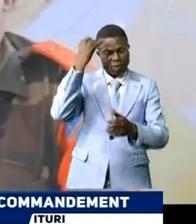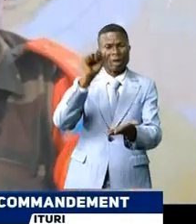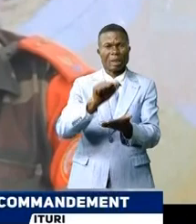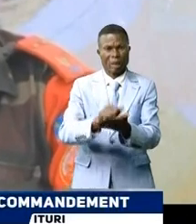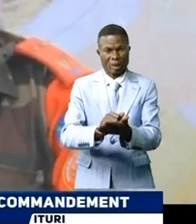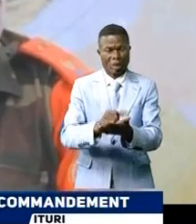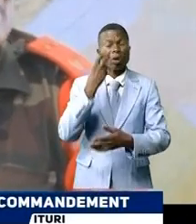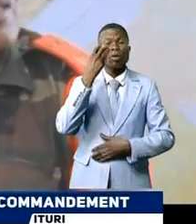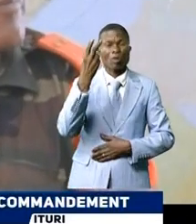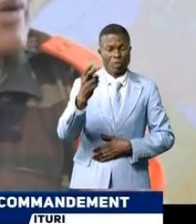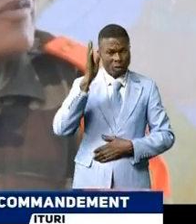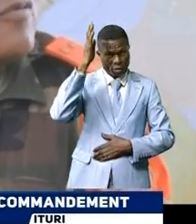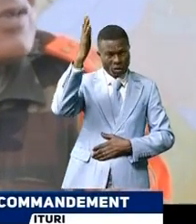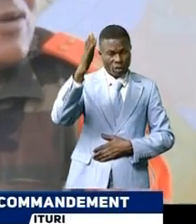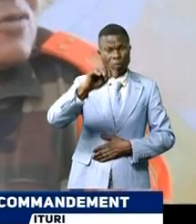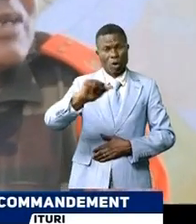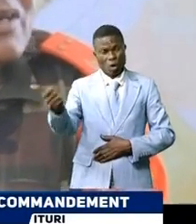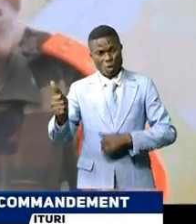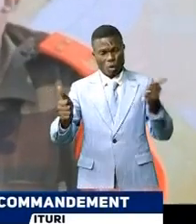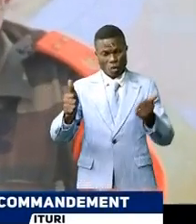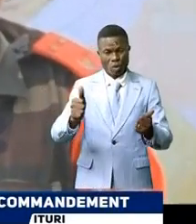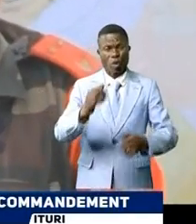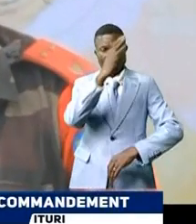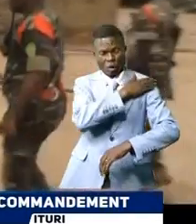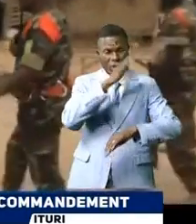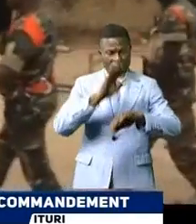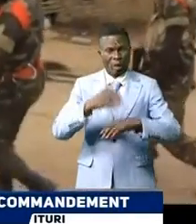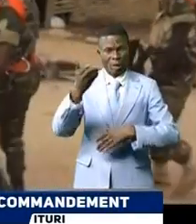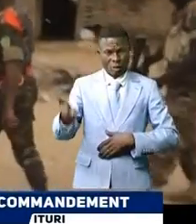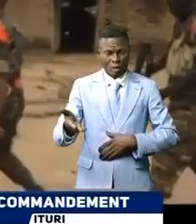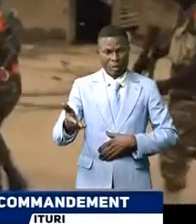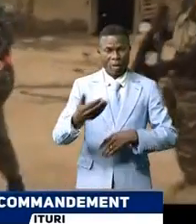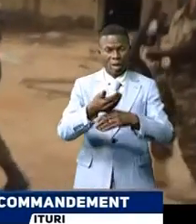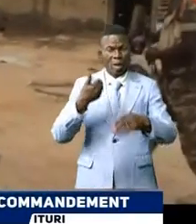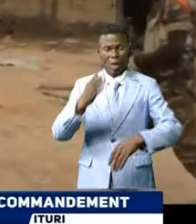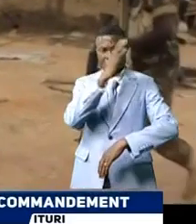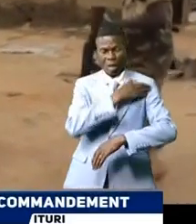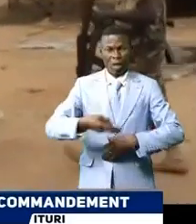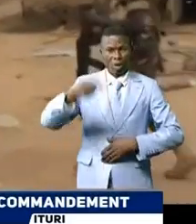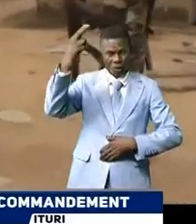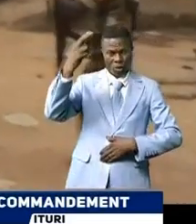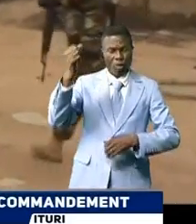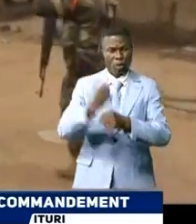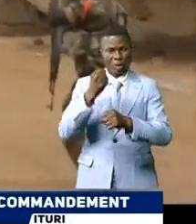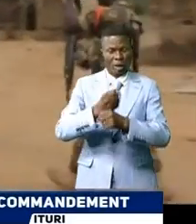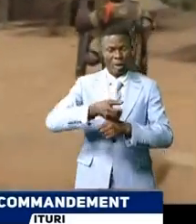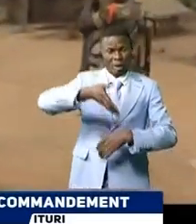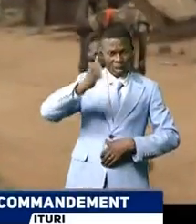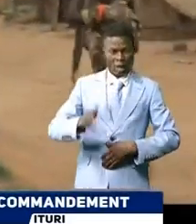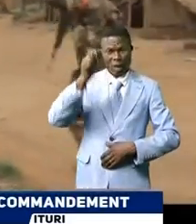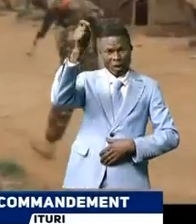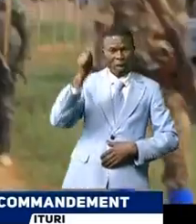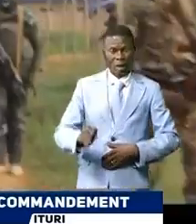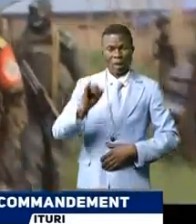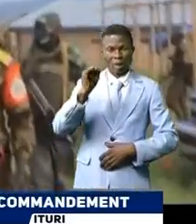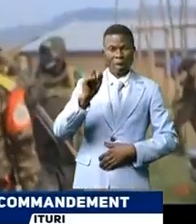et vous verrez que certains parmi vous seront aussi un jour élevés. Avant d'être élevé à la tête du secteur opérationnel de l'armée en